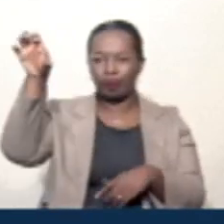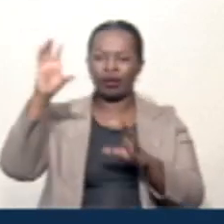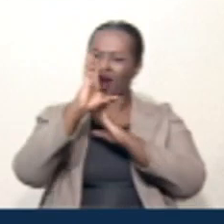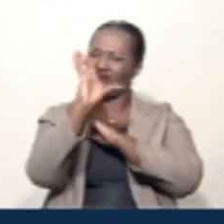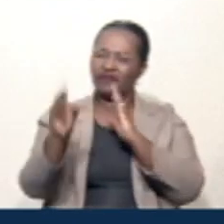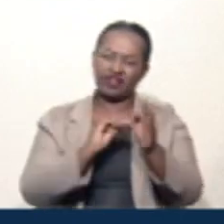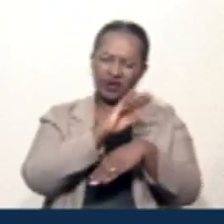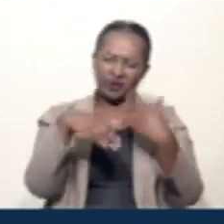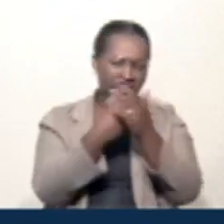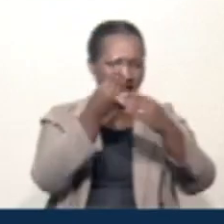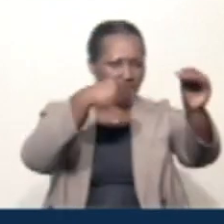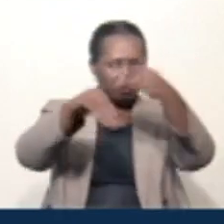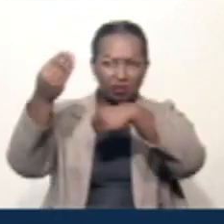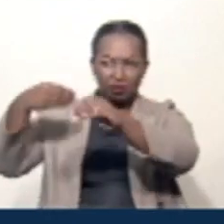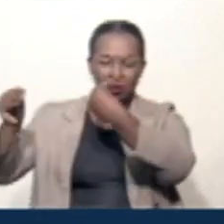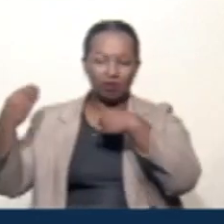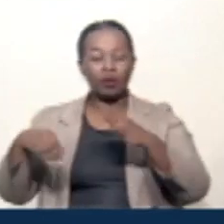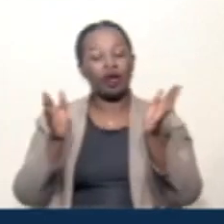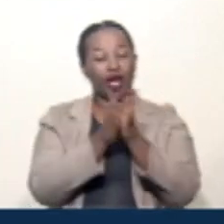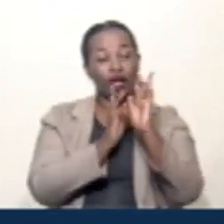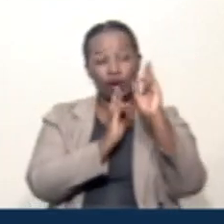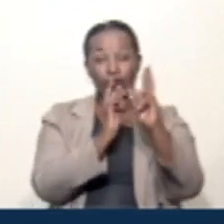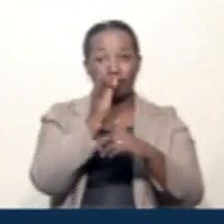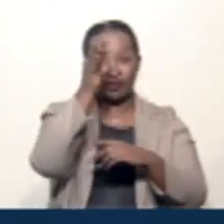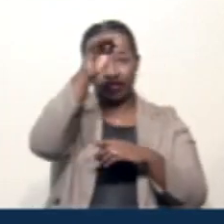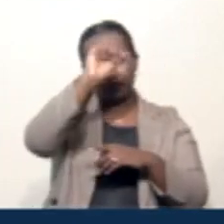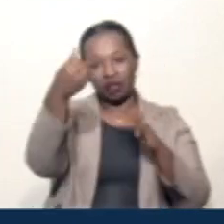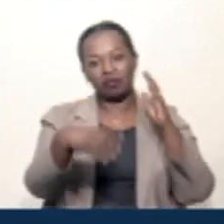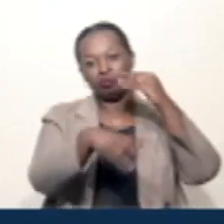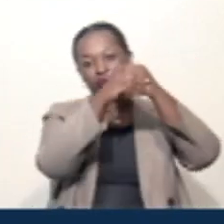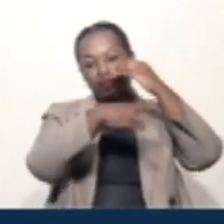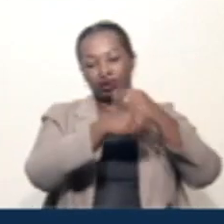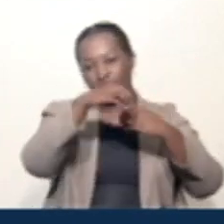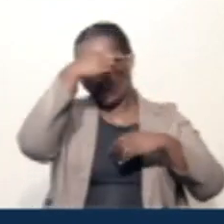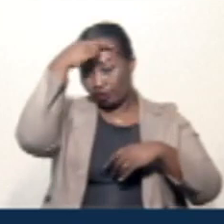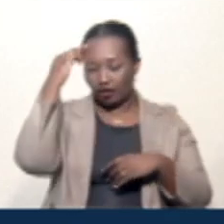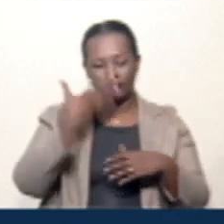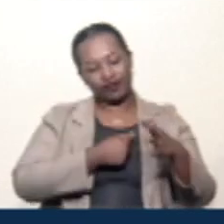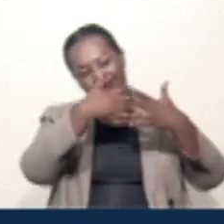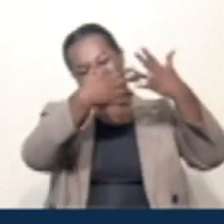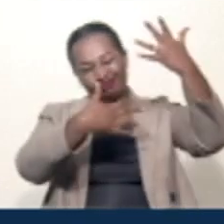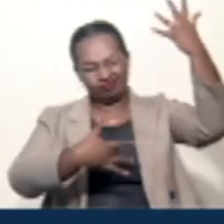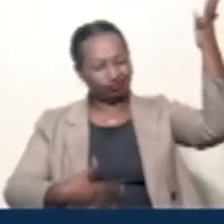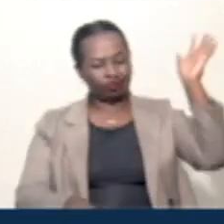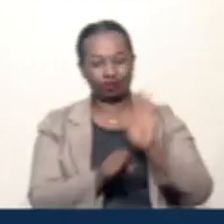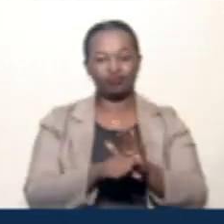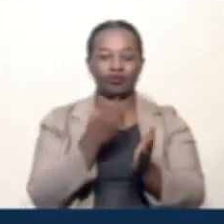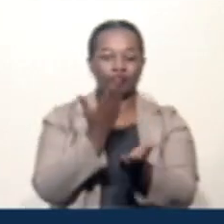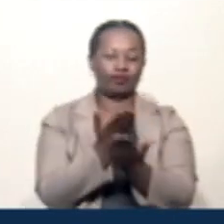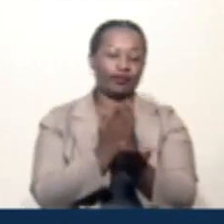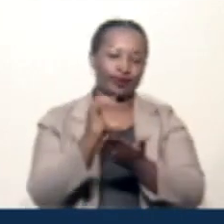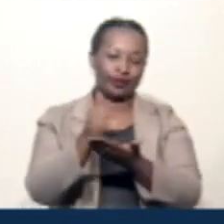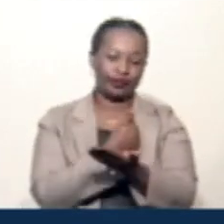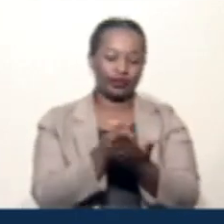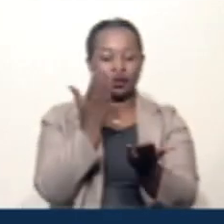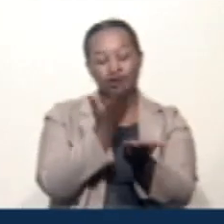kandi turateganya ko no mu minsi izaza hari n'ibindi bitandukanye bizagenda bijyamo kuko dufite list ndende tubona tuzajya dusabira ibyangombwa. Hari icyo bisaba ibyangombwa